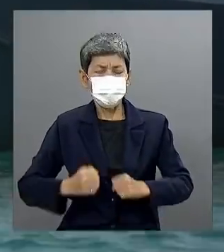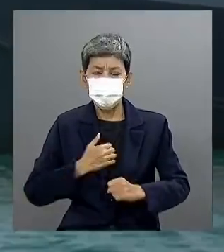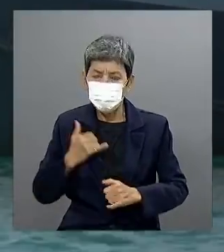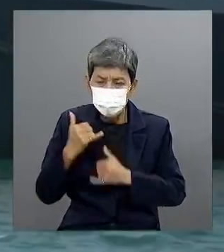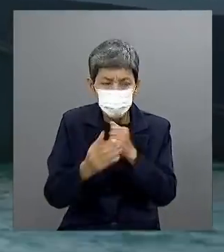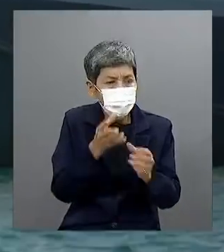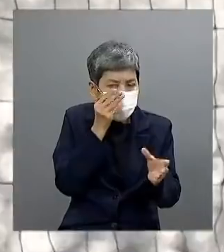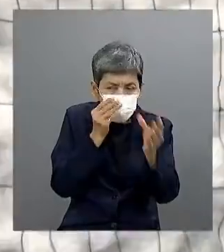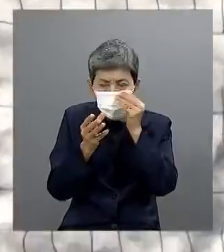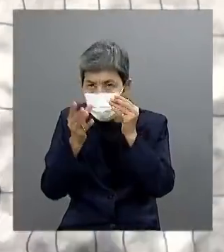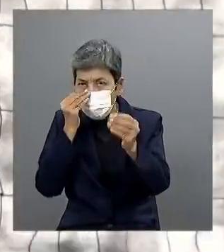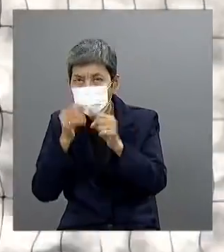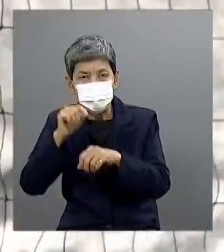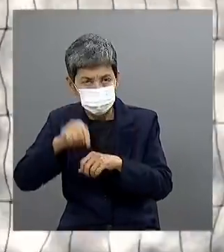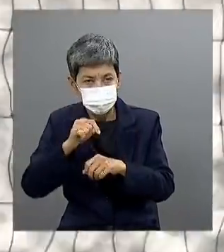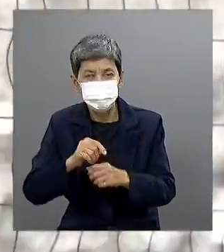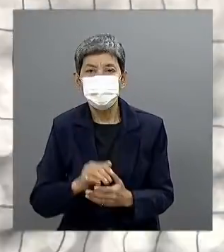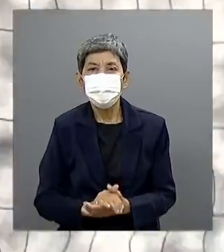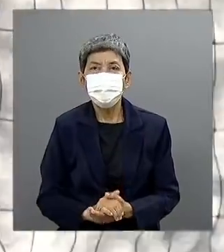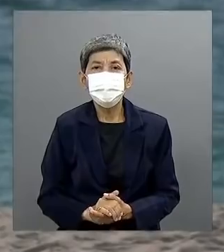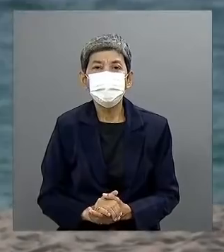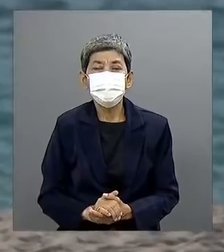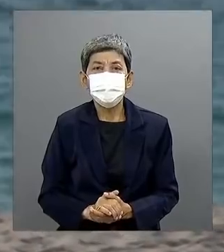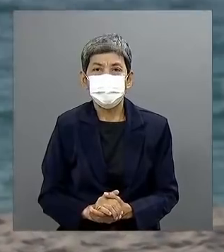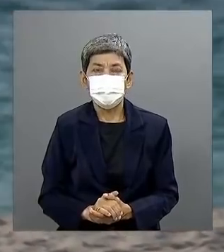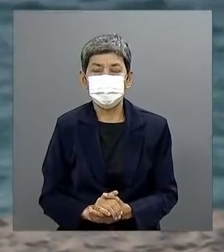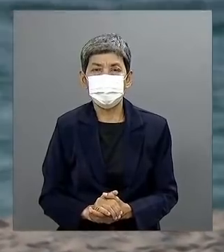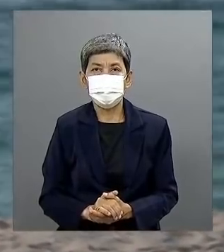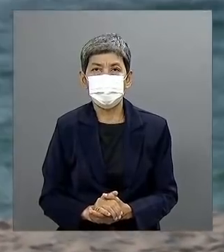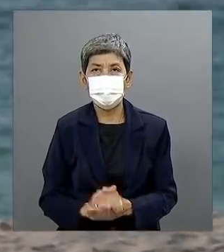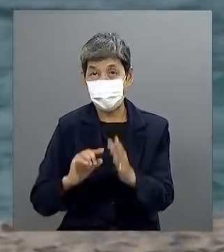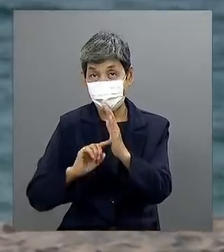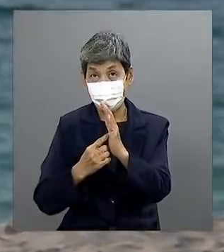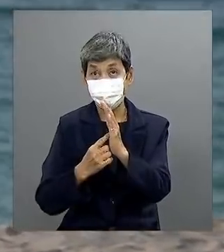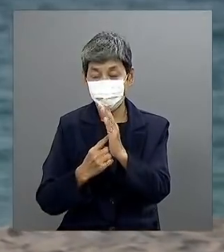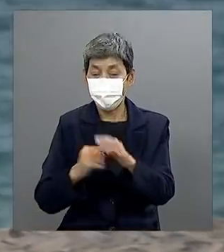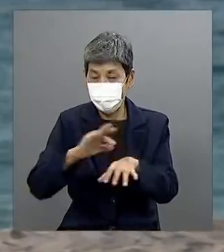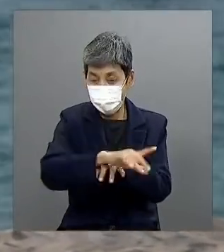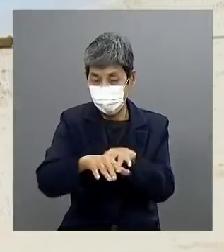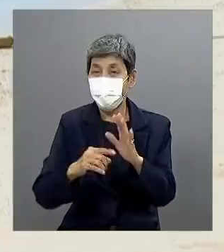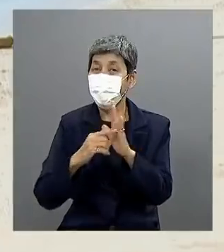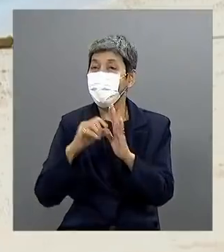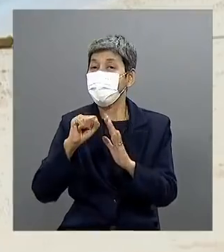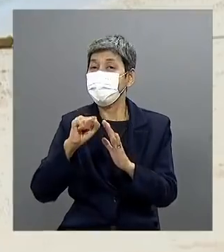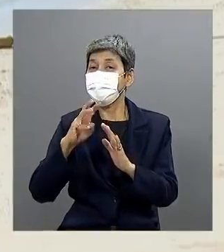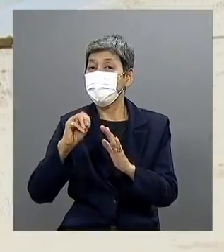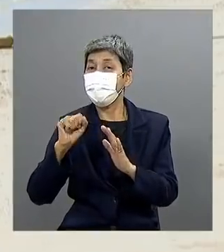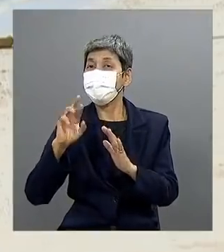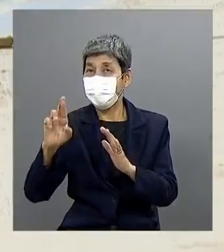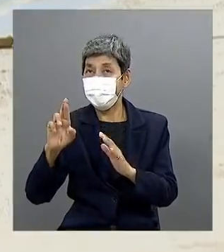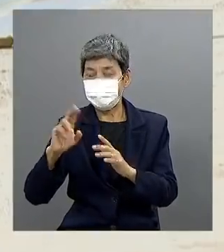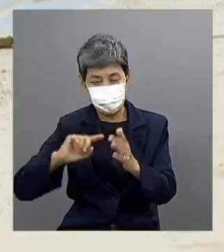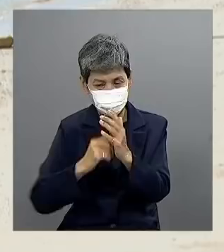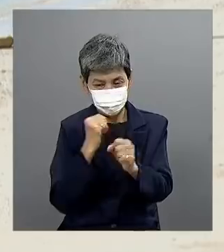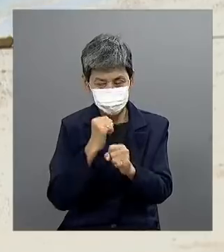ที่ตรงนี้ด้วยครับเดิมทีเกาะแสมสารซึ่งเป็นพื้นที่โครงการเป็นพื้นที่ฝึกของหน่วยบัญชาการสงคราม